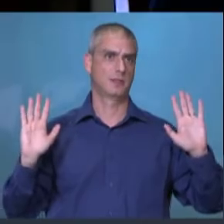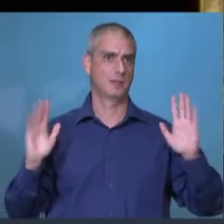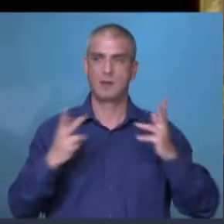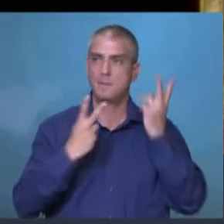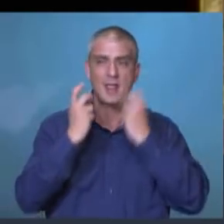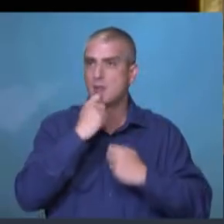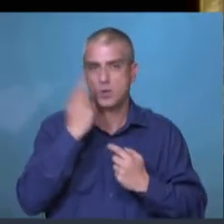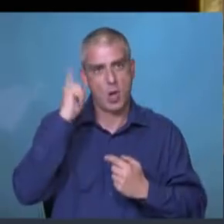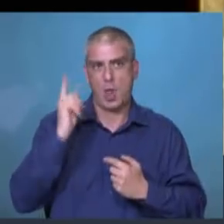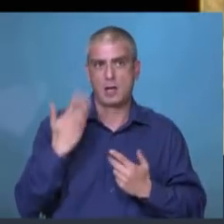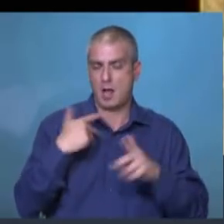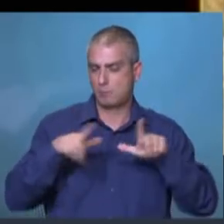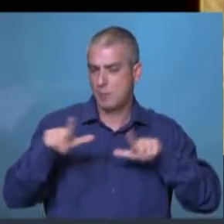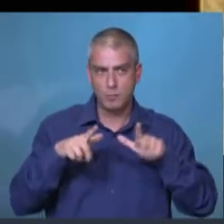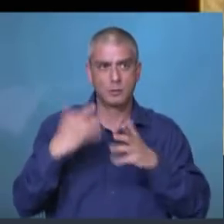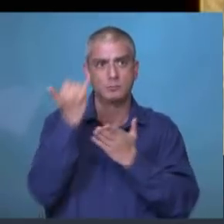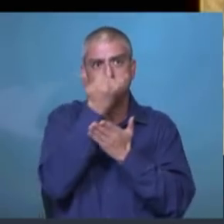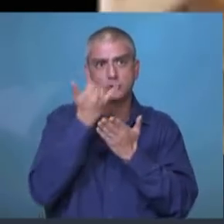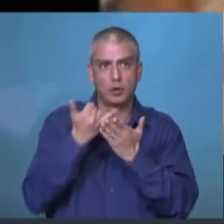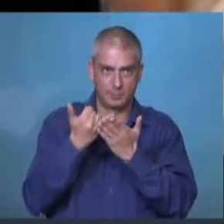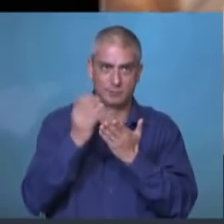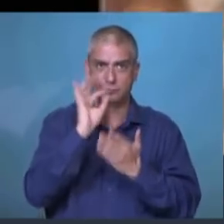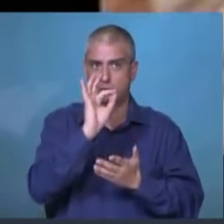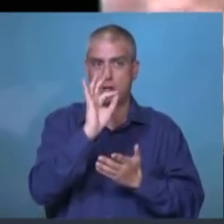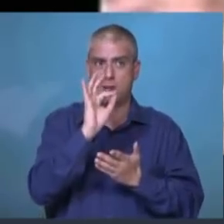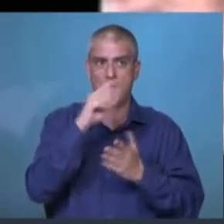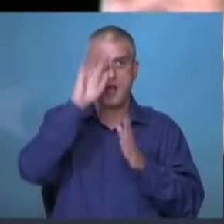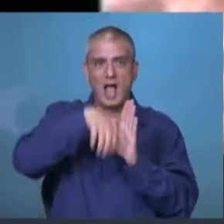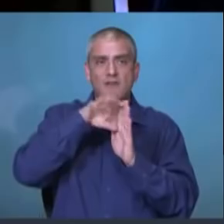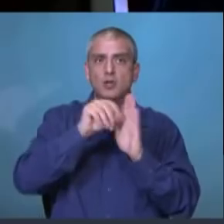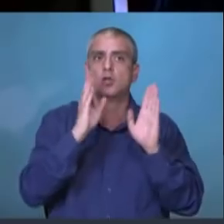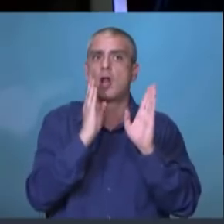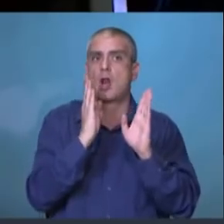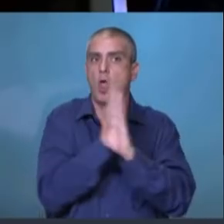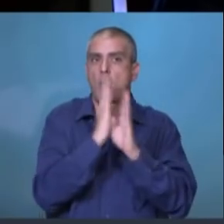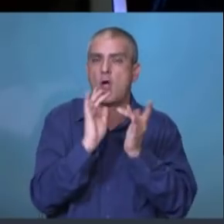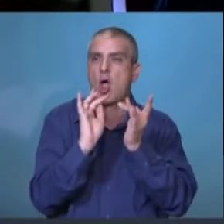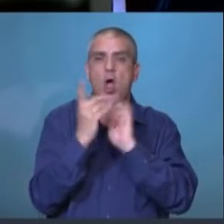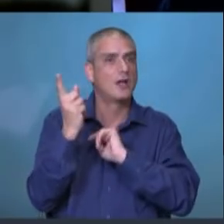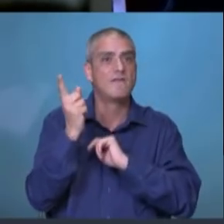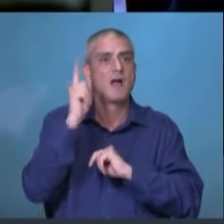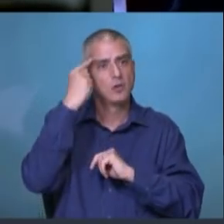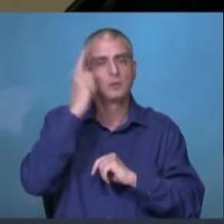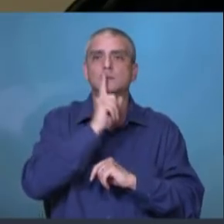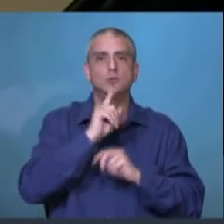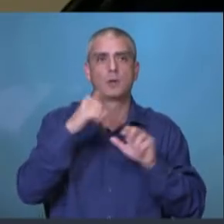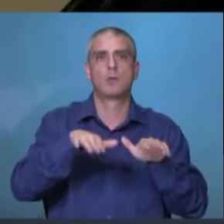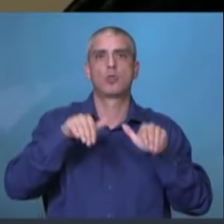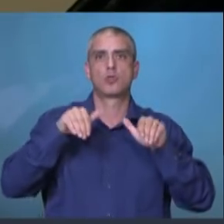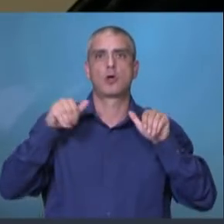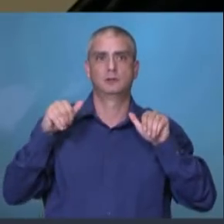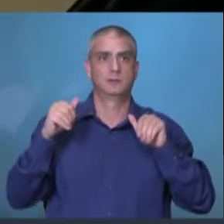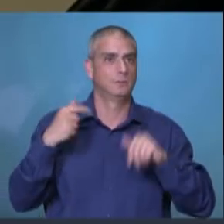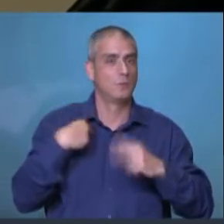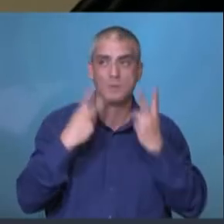היה. היו לי מפות, היה מרשמים של חפירות של אויב. המידע הכללי הוא שהסורים בנסיגה. לא היה